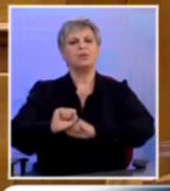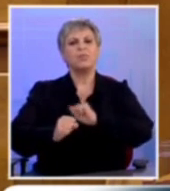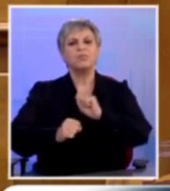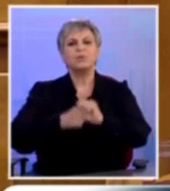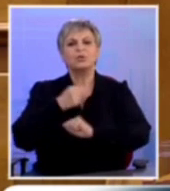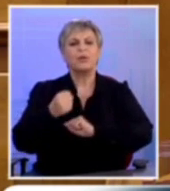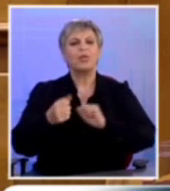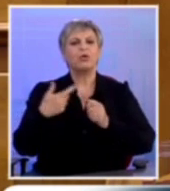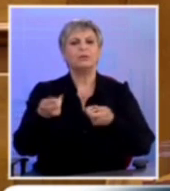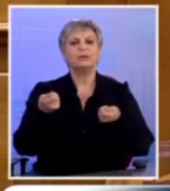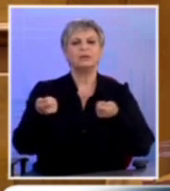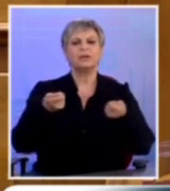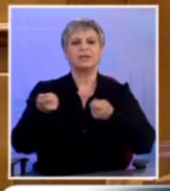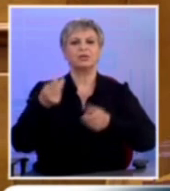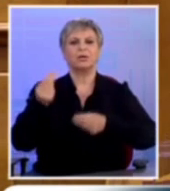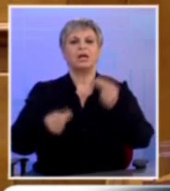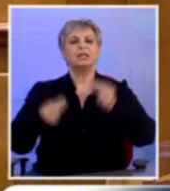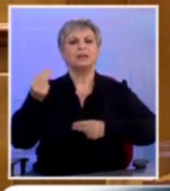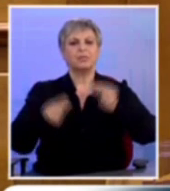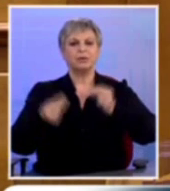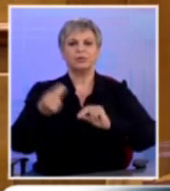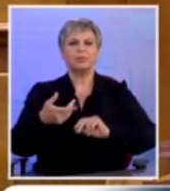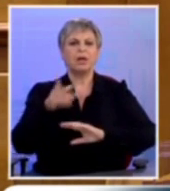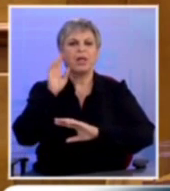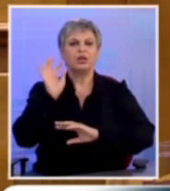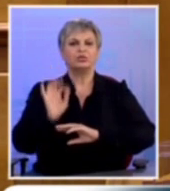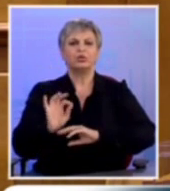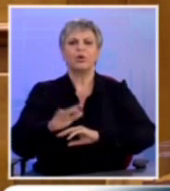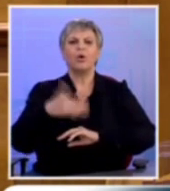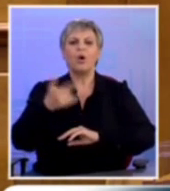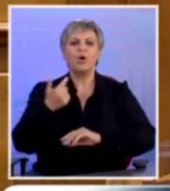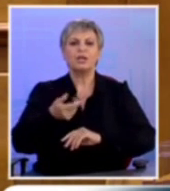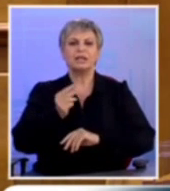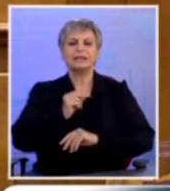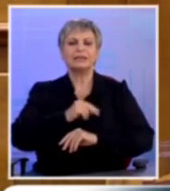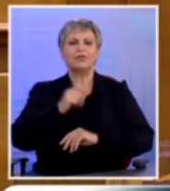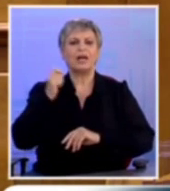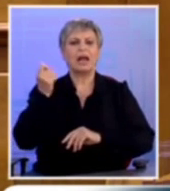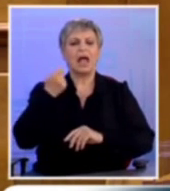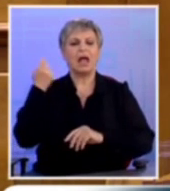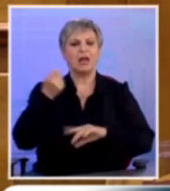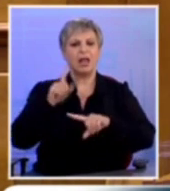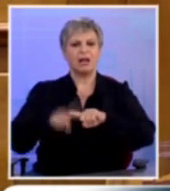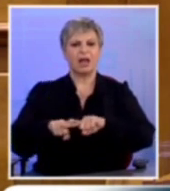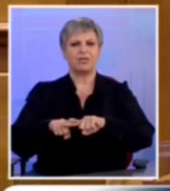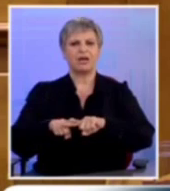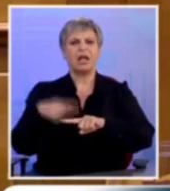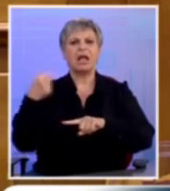των προβλημάτων όχι μέσα από ένα εθνικό πρίσμα αλλά μέσα από μια μικροκομματική αντιπαράθεση.